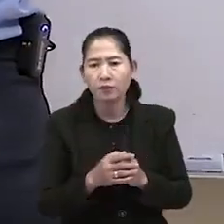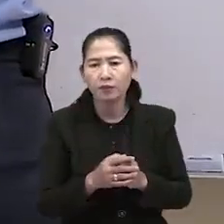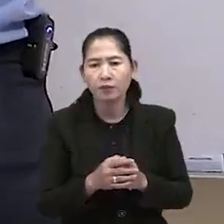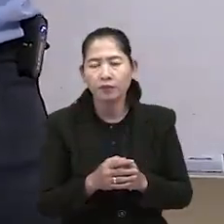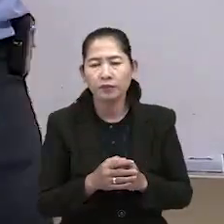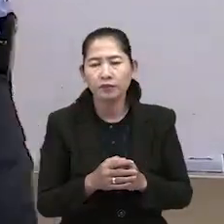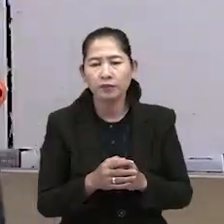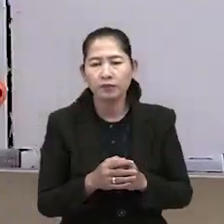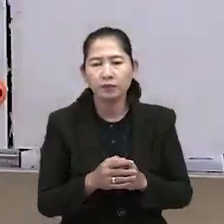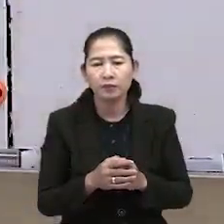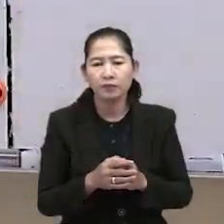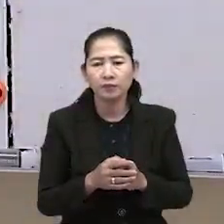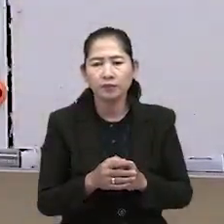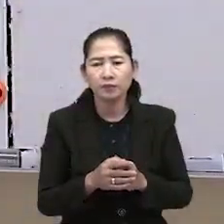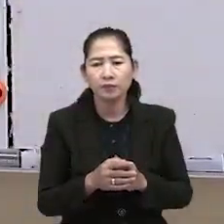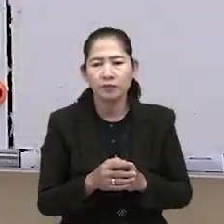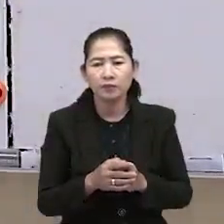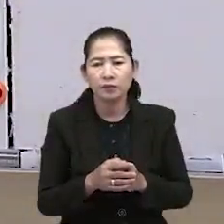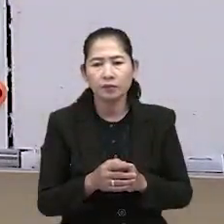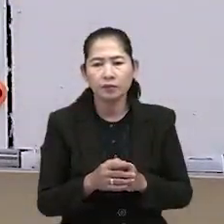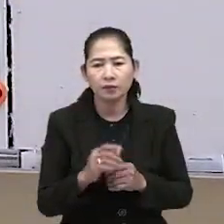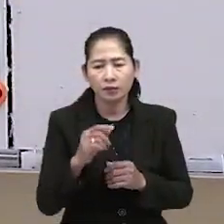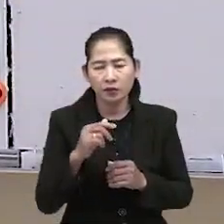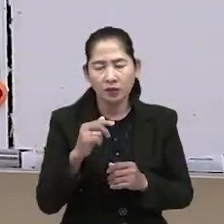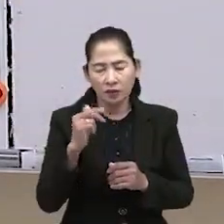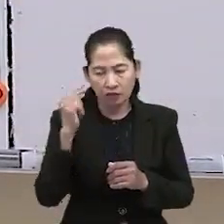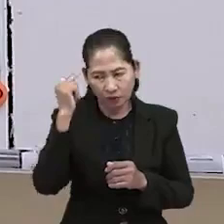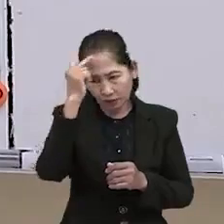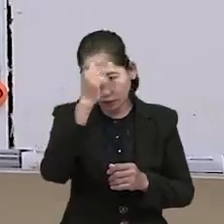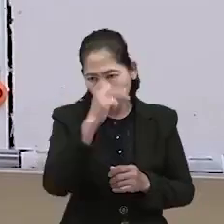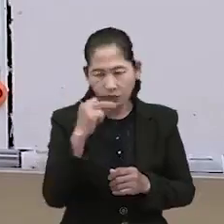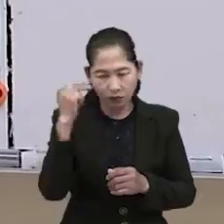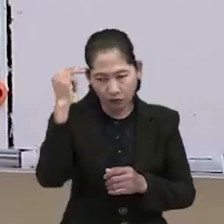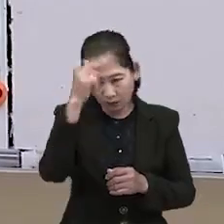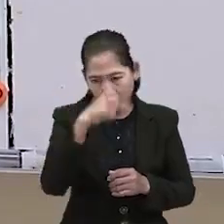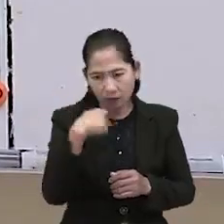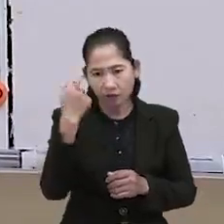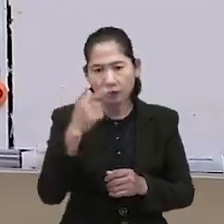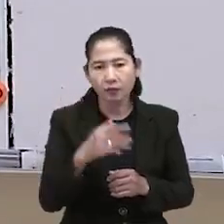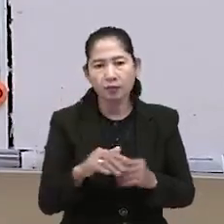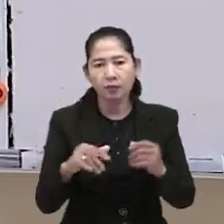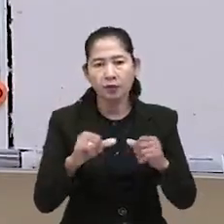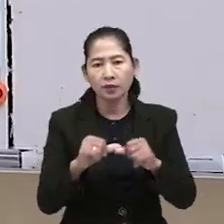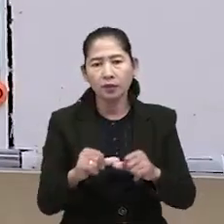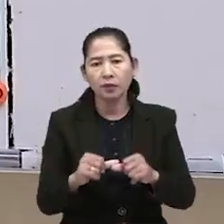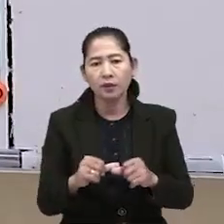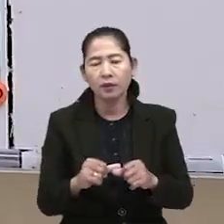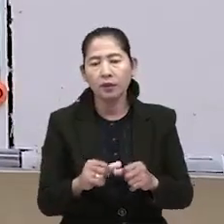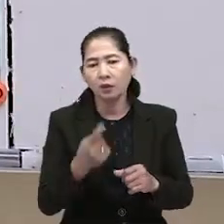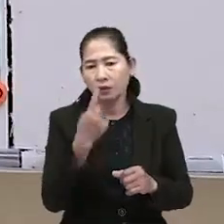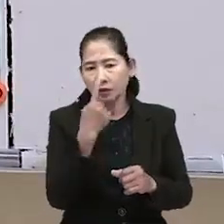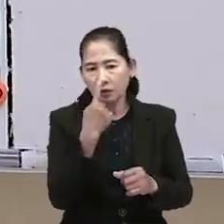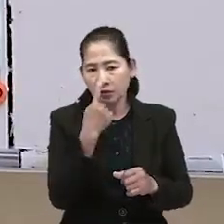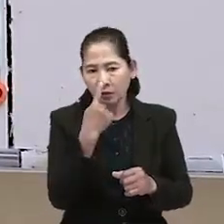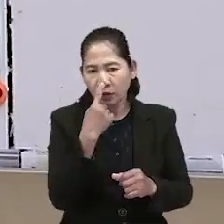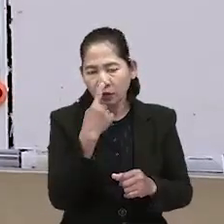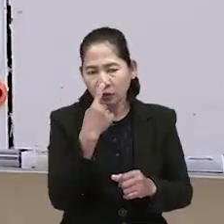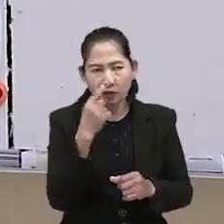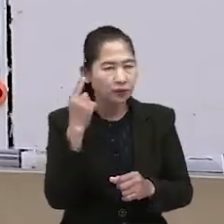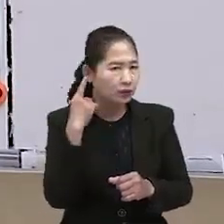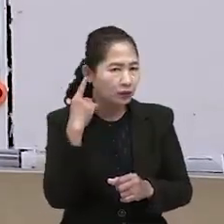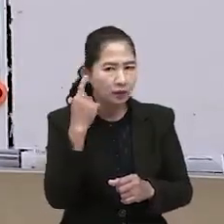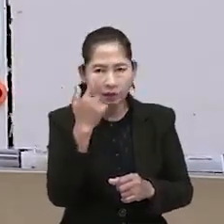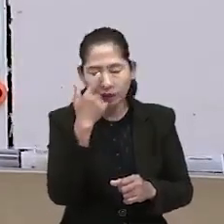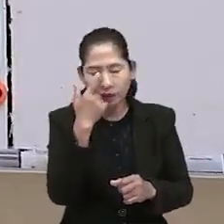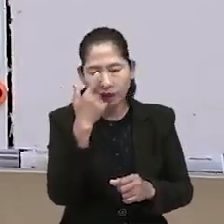ចាខ្ពស់ឬទាបបន្តមកនិយាយអំពីមុខមាត់បន្តតិចកូនមុខមាត់មានចំមុះតិច